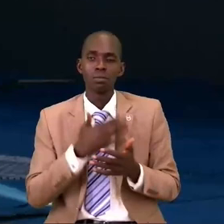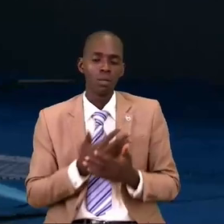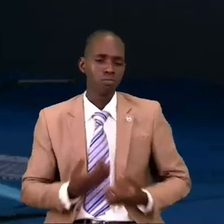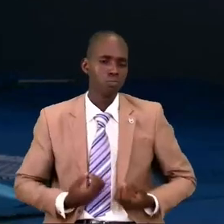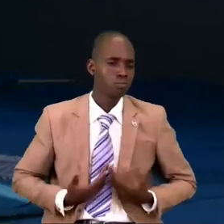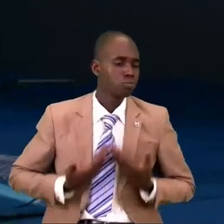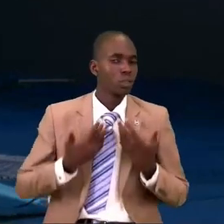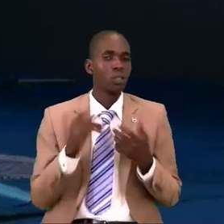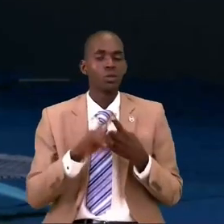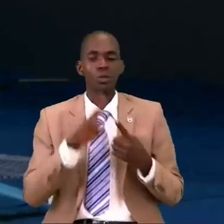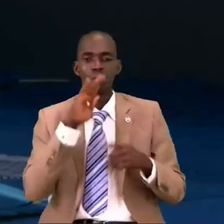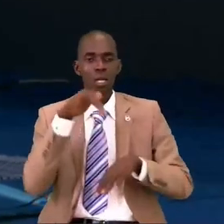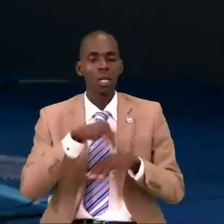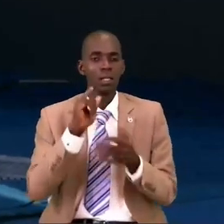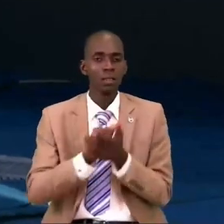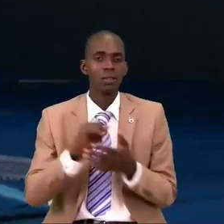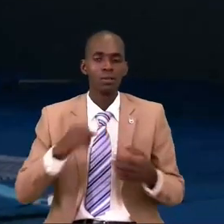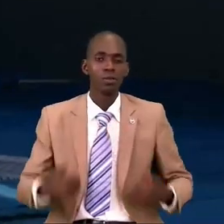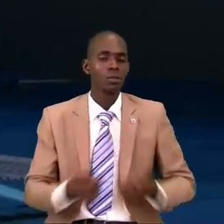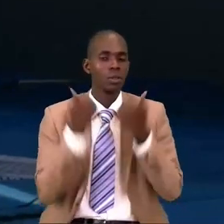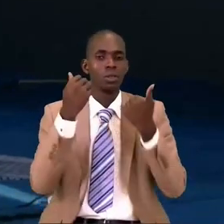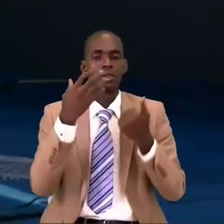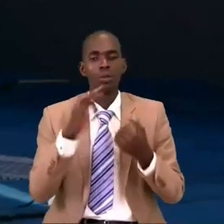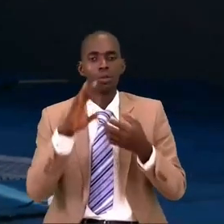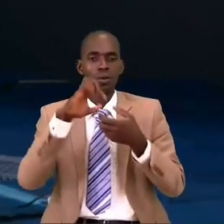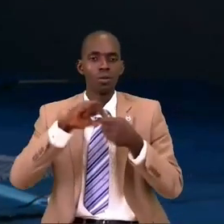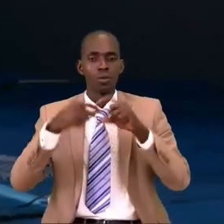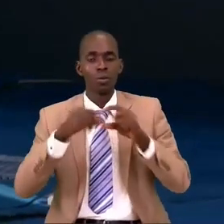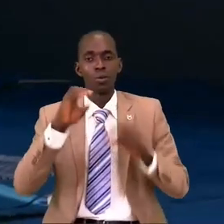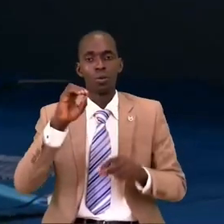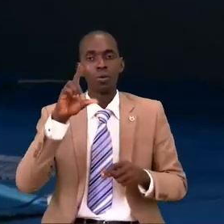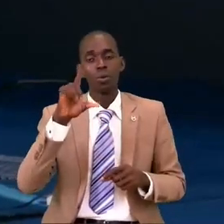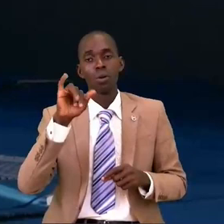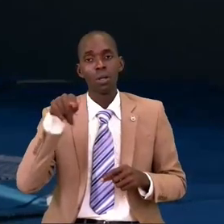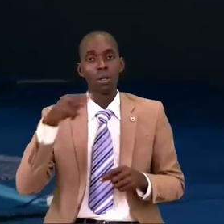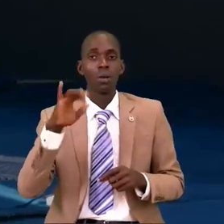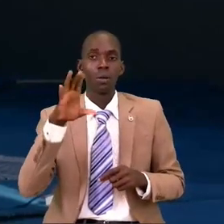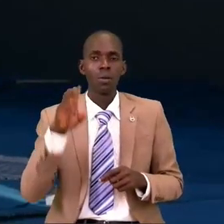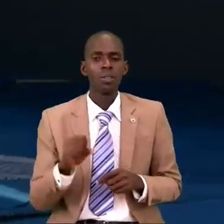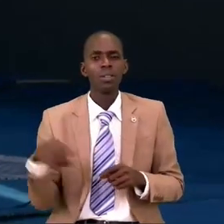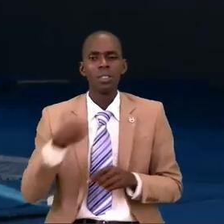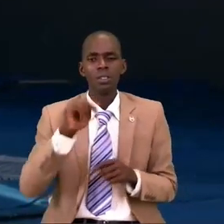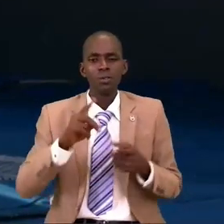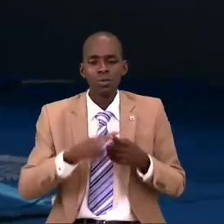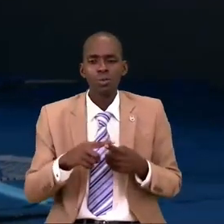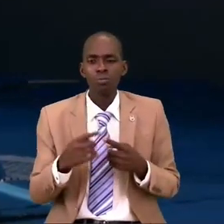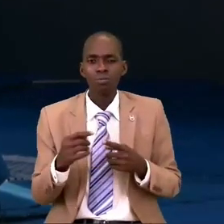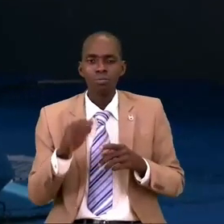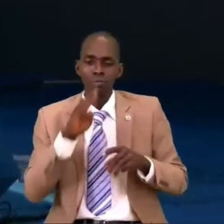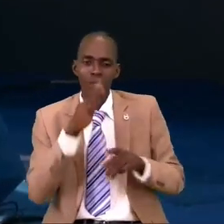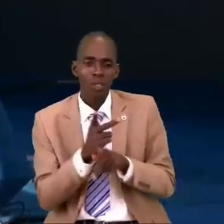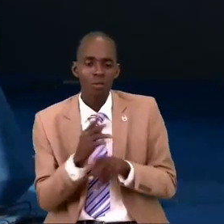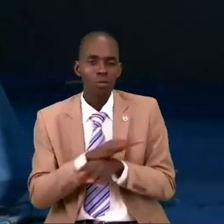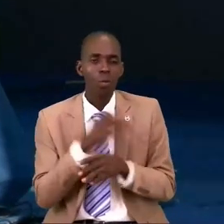régime alimentaire, veiller sur toutes choses, veiller quand ils se réveillent, veiller quand ils dorment. Ils doivent veiller donc sur les temps